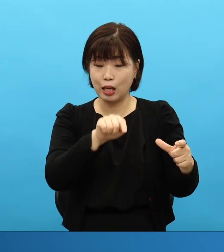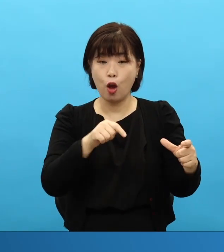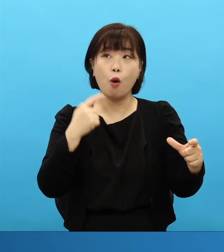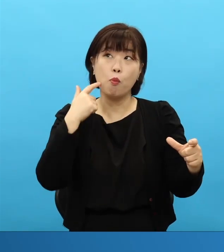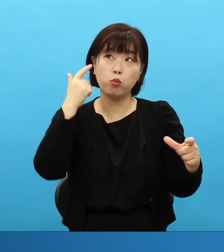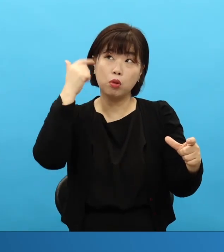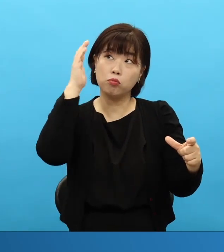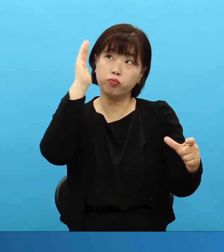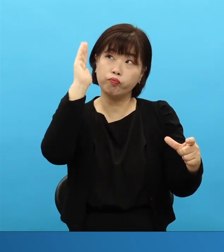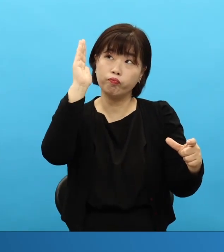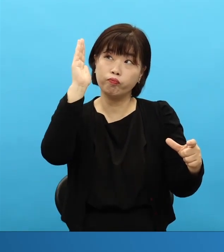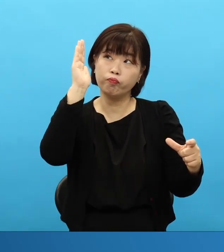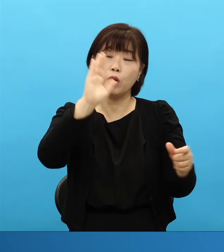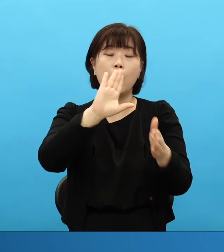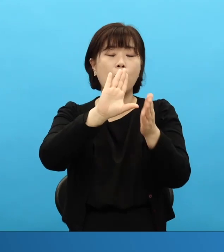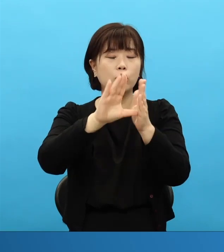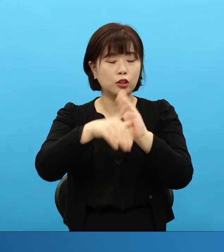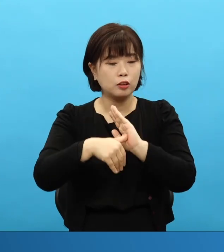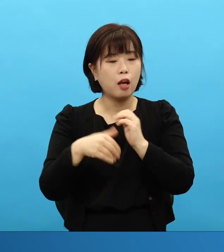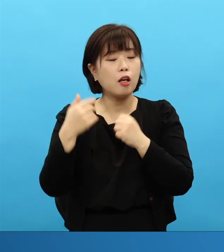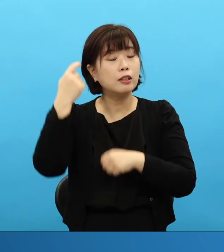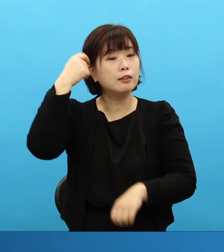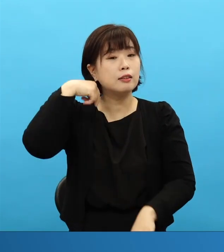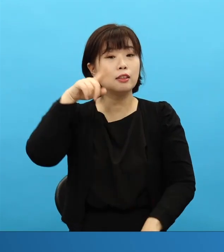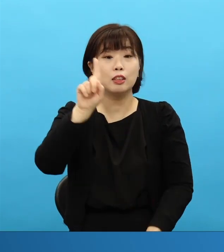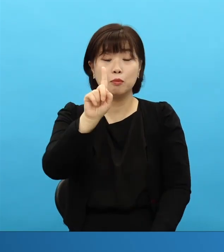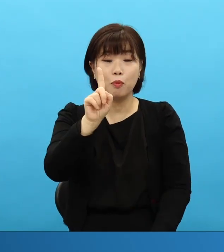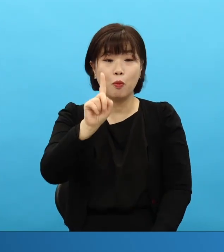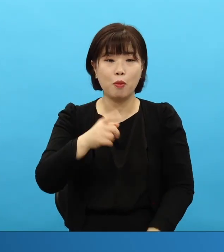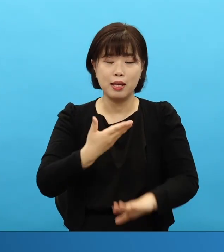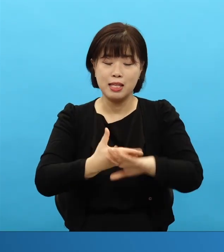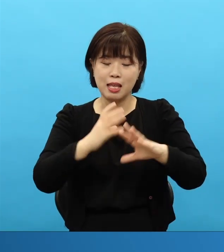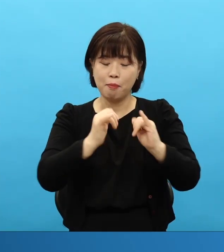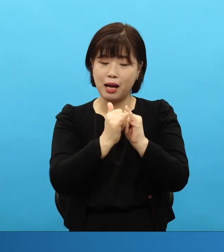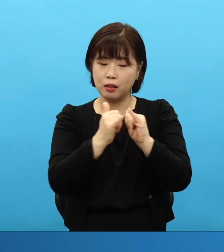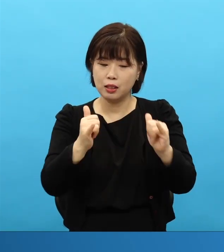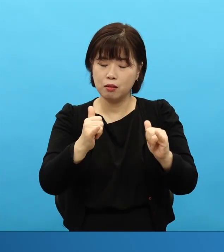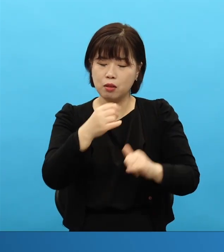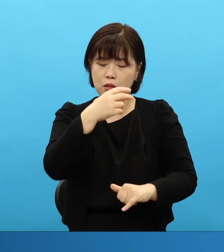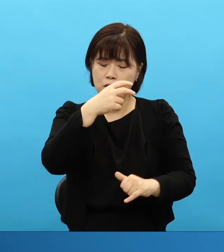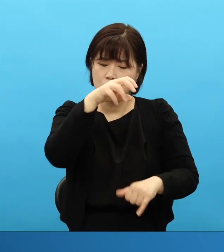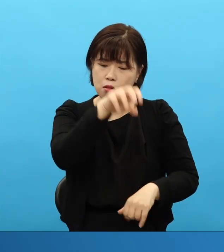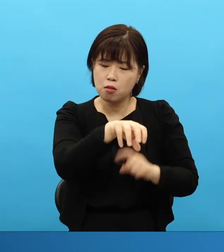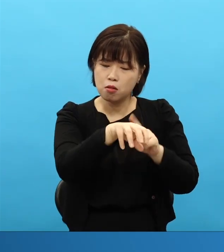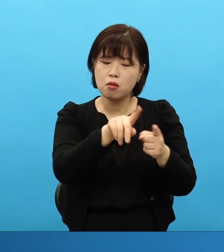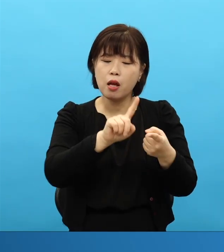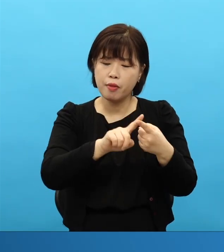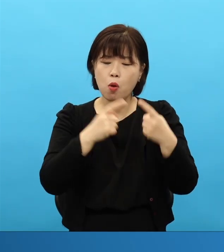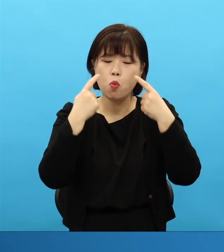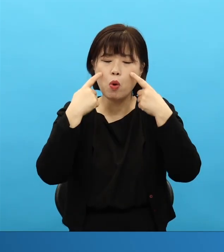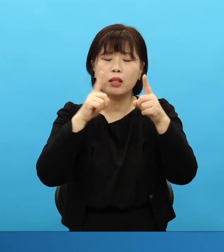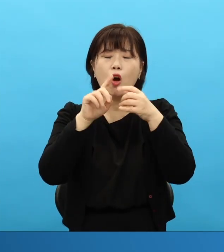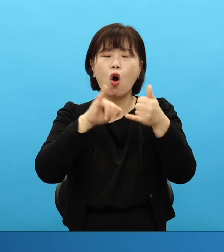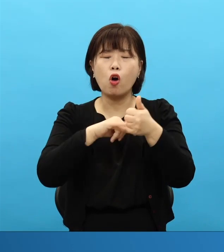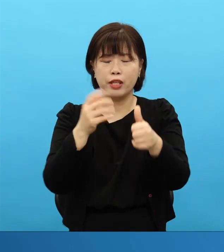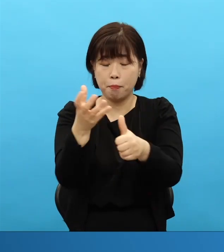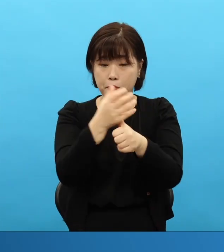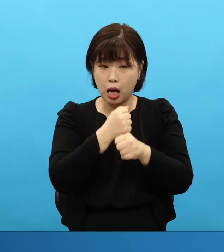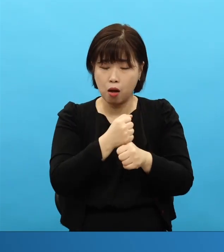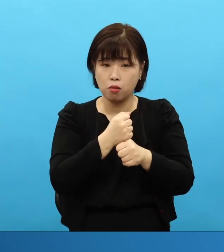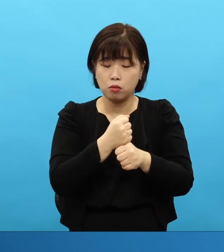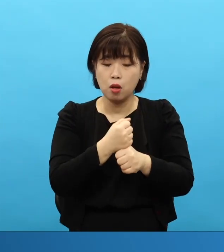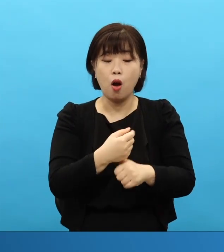들으시면서 이방인의 뜰에 대한 정확한 언약도 붙잡으셨다고 아까 고백해 주셨는데요. 또 꼭 하고 싶은 얘기가 있으시다고